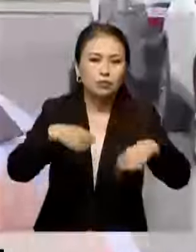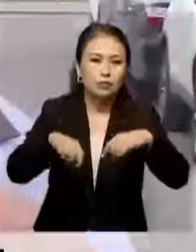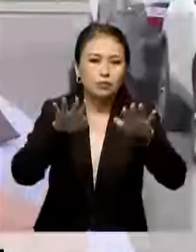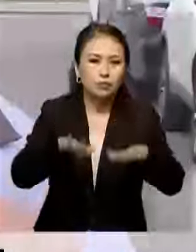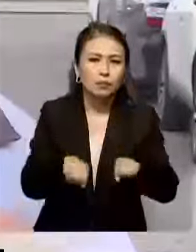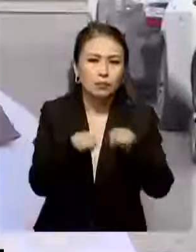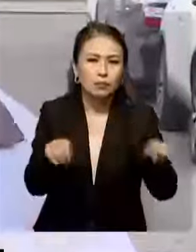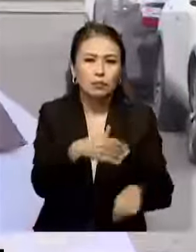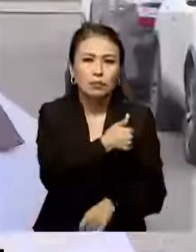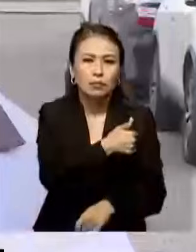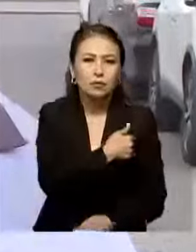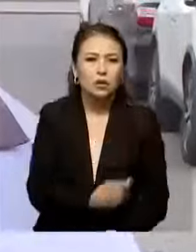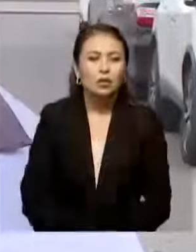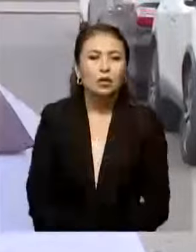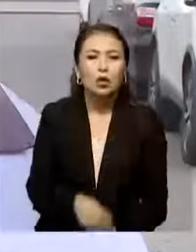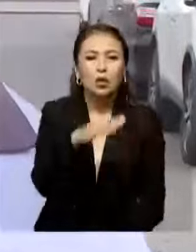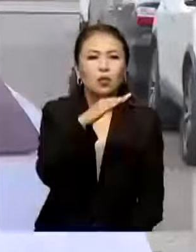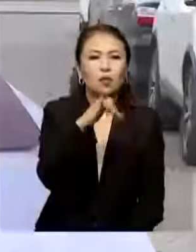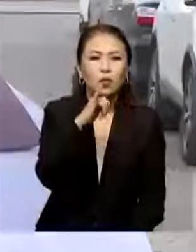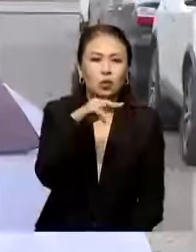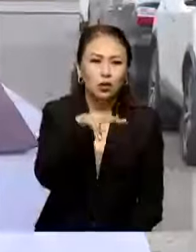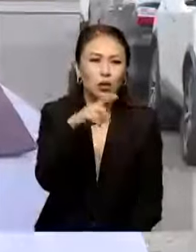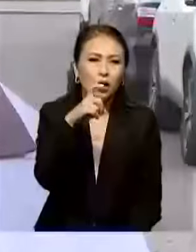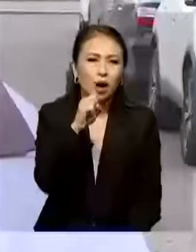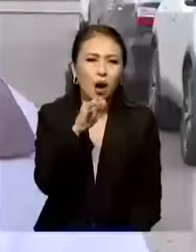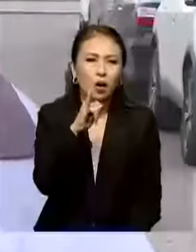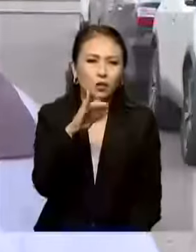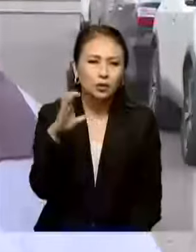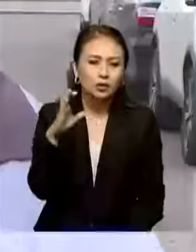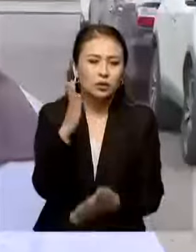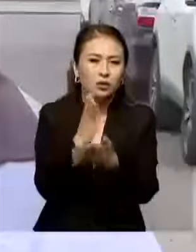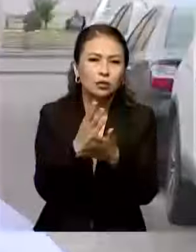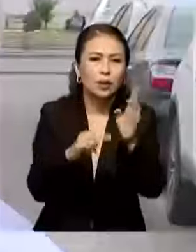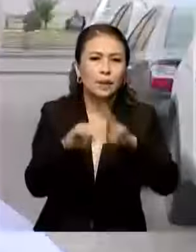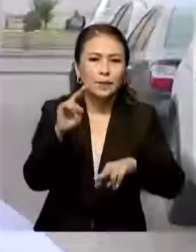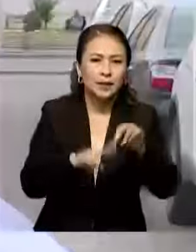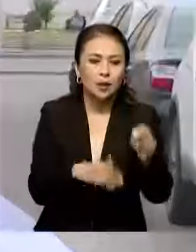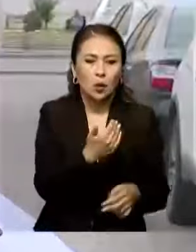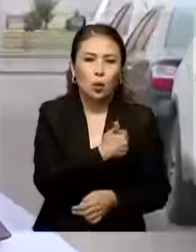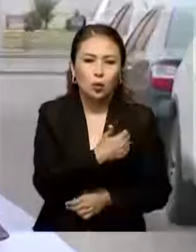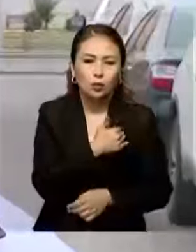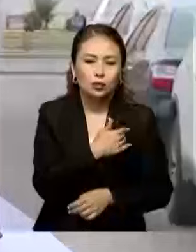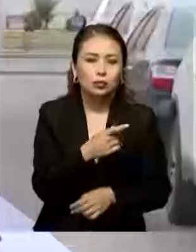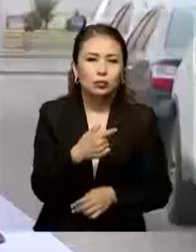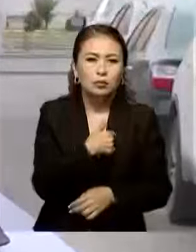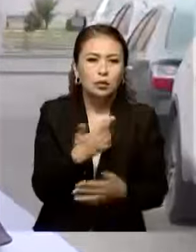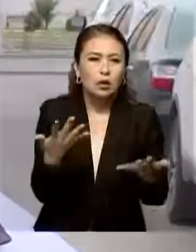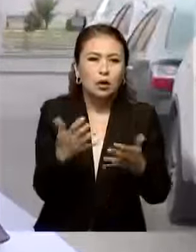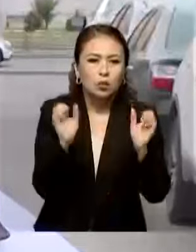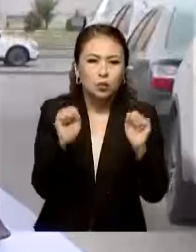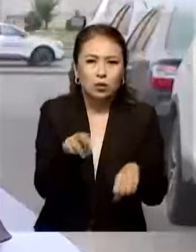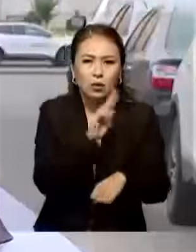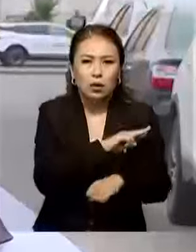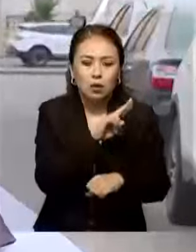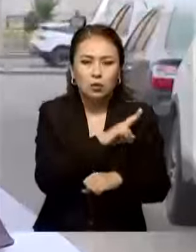На жерде фул хаус деген, өзі алдымызда тағы бір ғимарат салмақшыды. И мында қалай сонда біз жұмысымызға